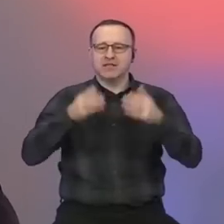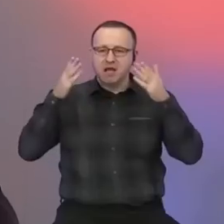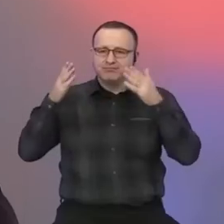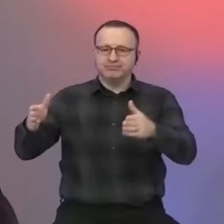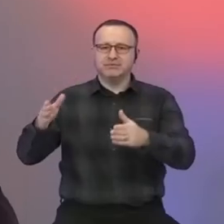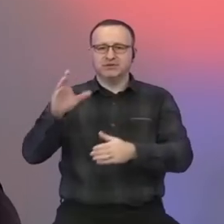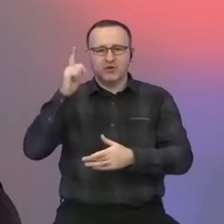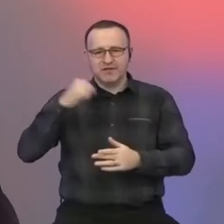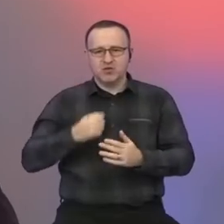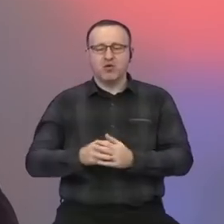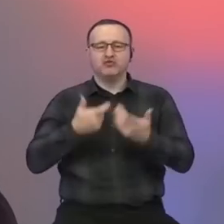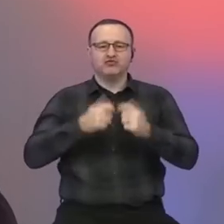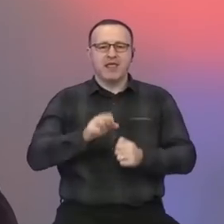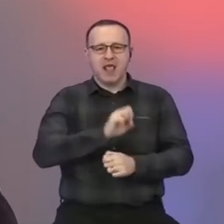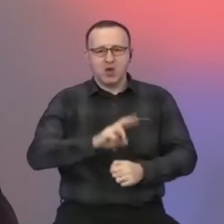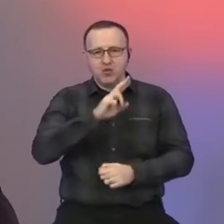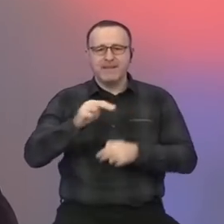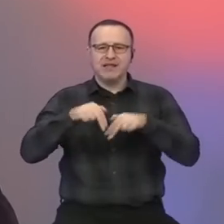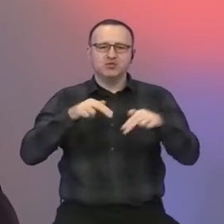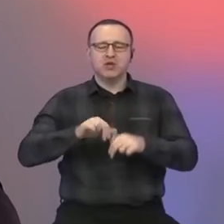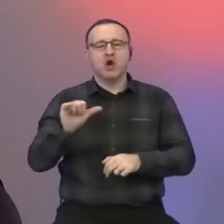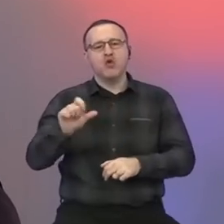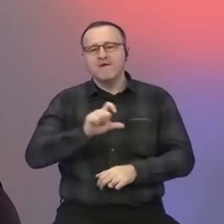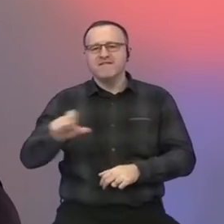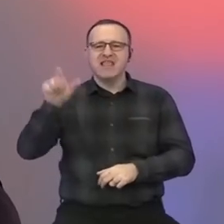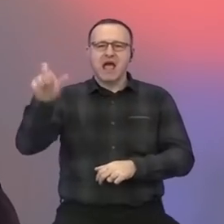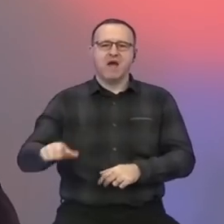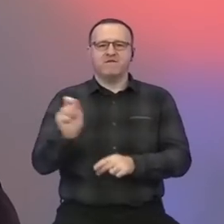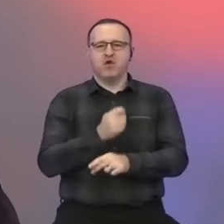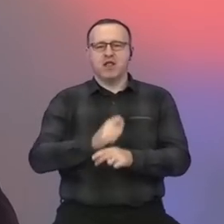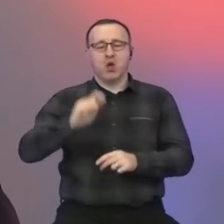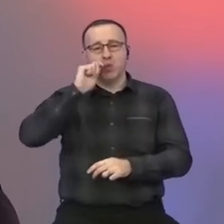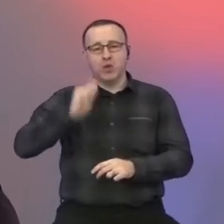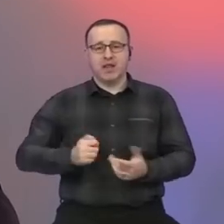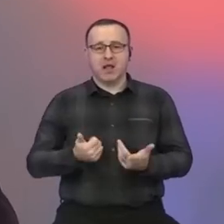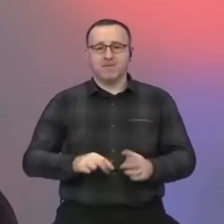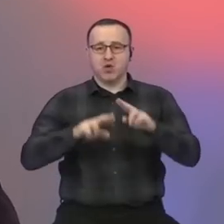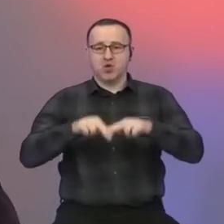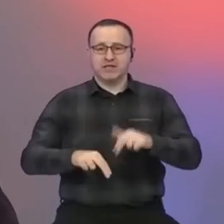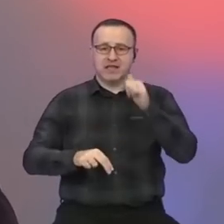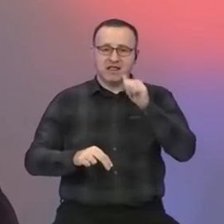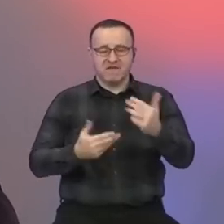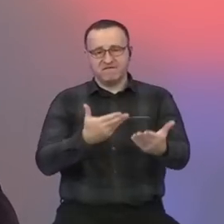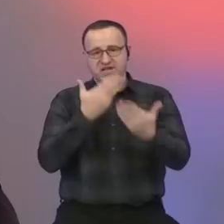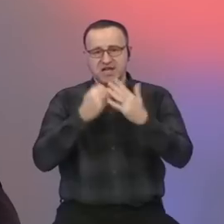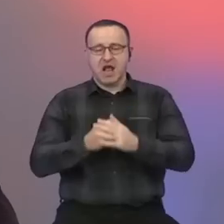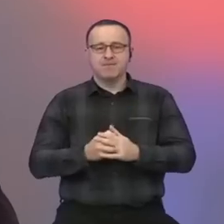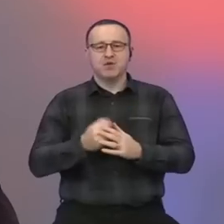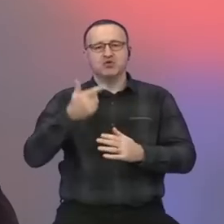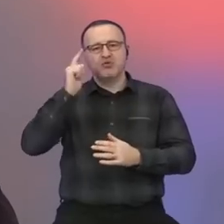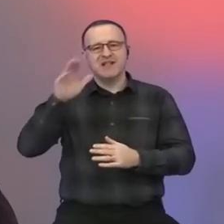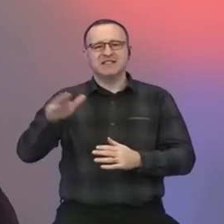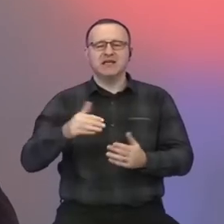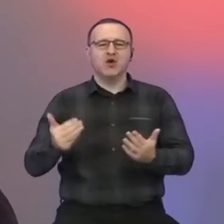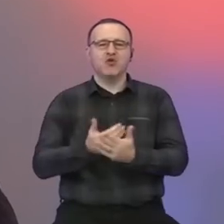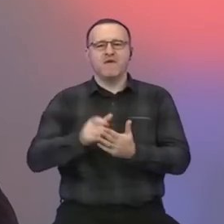únii alebo debatu, kto vyvolal vojnu na Ukrajine. V ostatných dňoch to dokonca vyzerá tak, že slovenskí novodobí Biľakovia už pripravujú